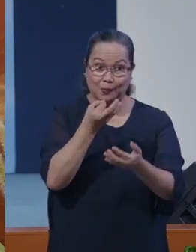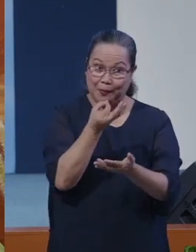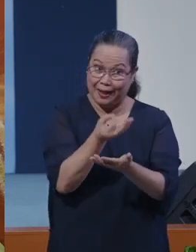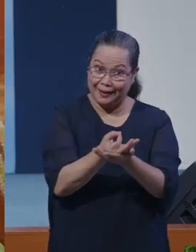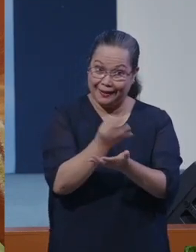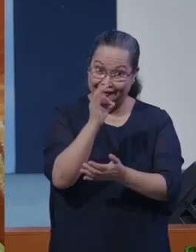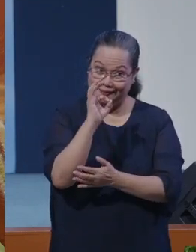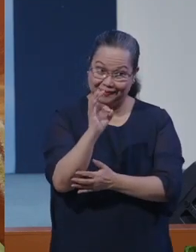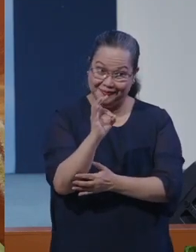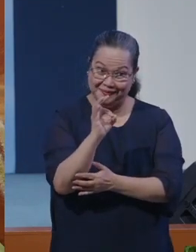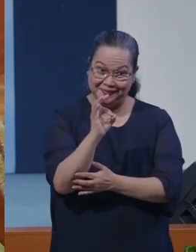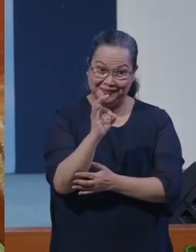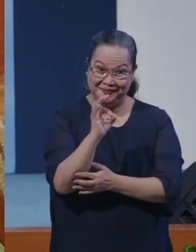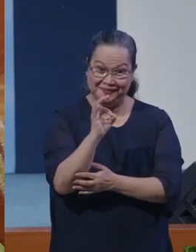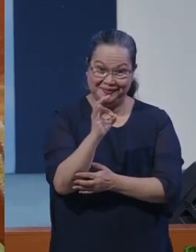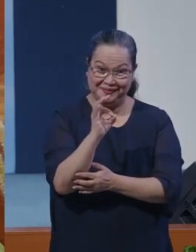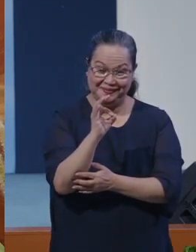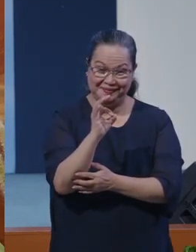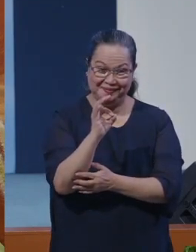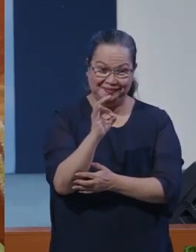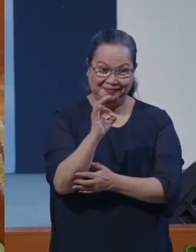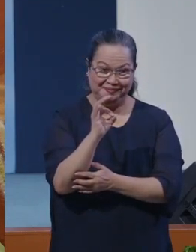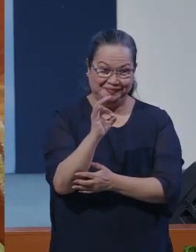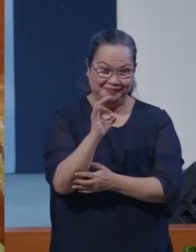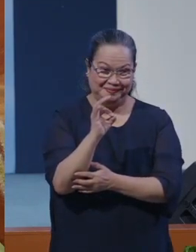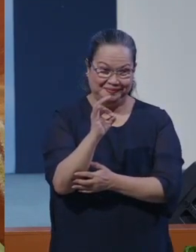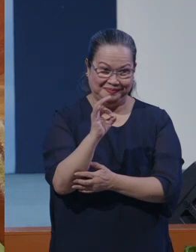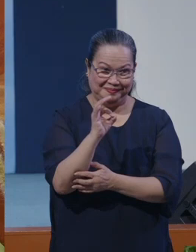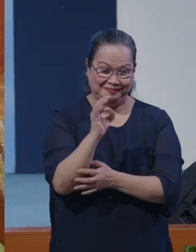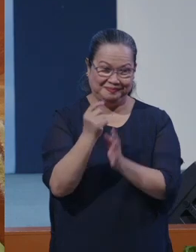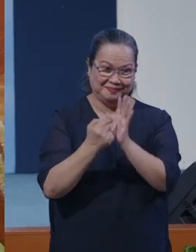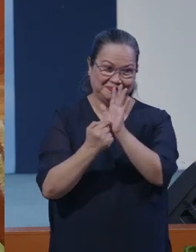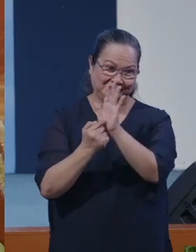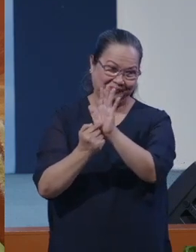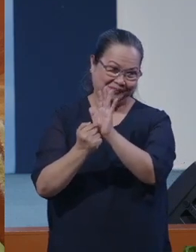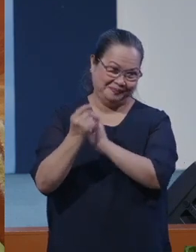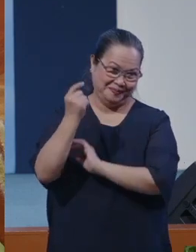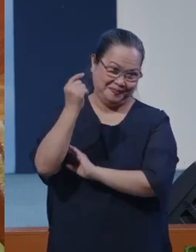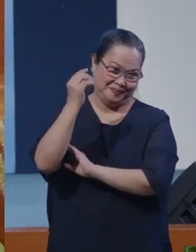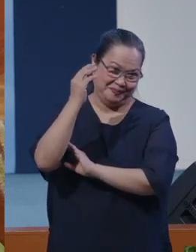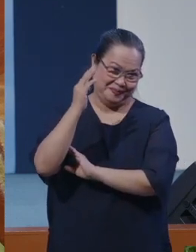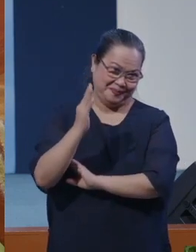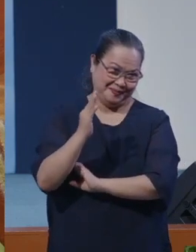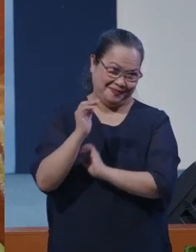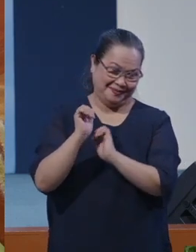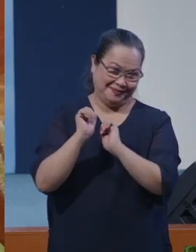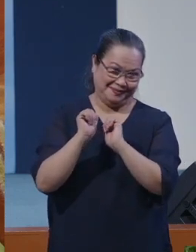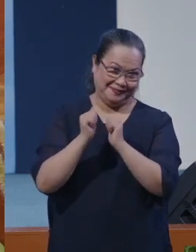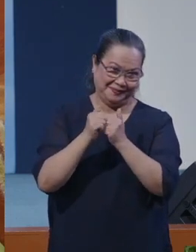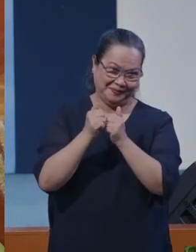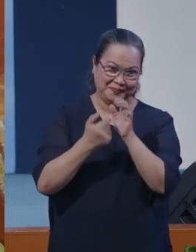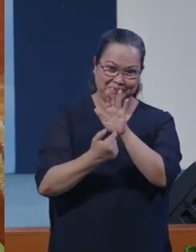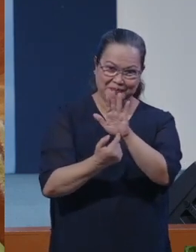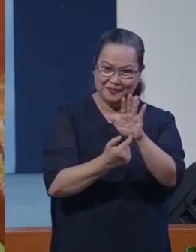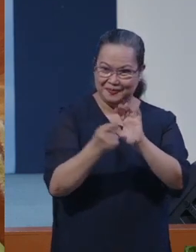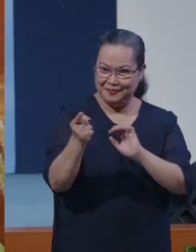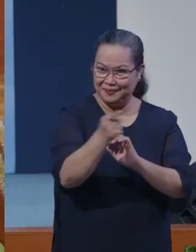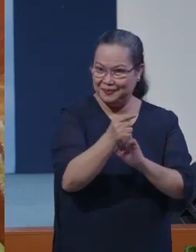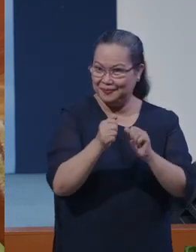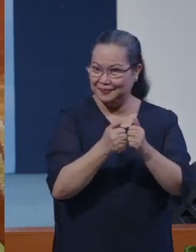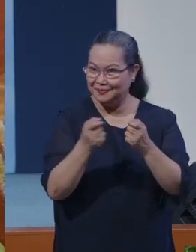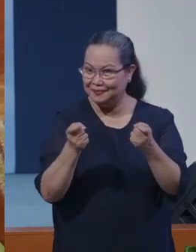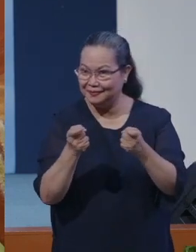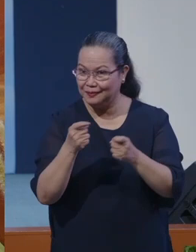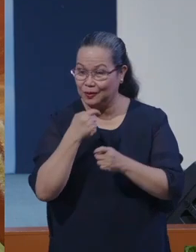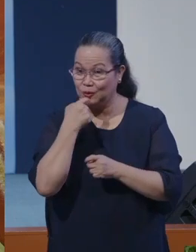pag-aari ay magpapakita sa Kanya, magpapakita sa atin kung